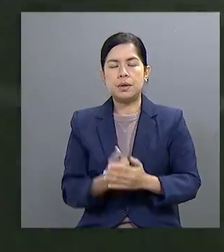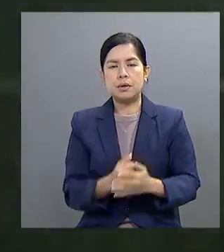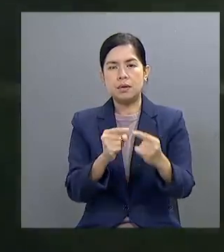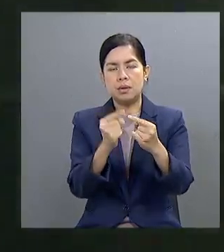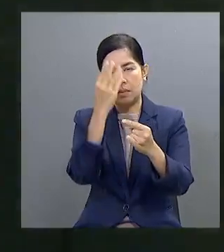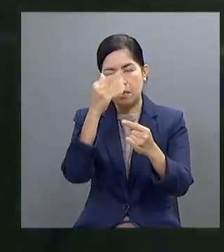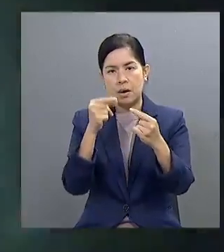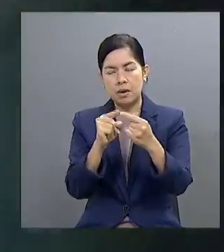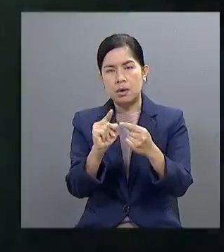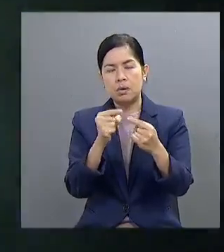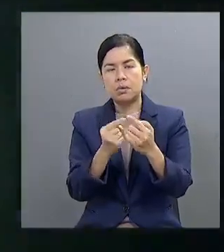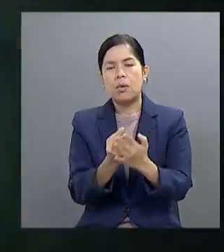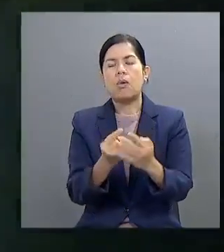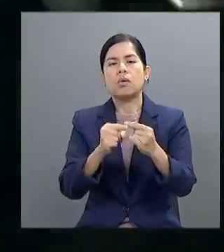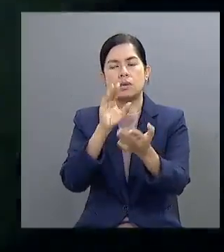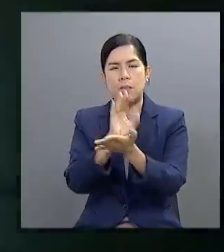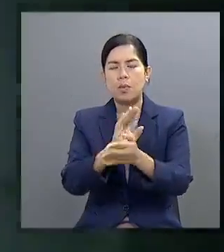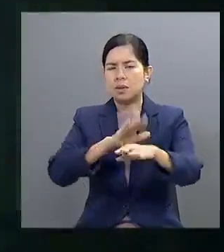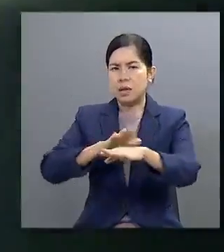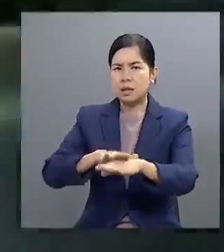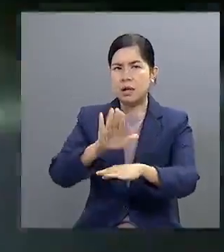จนทำให้ต้องเสียชีวิตในที่เกิดเหตุค่ะอ่ะ